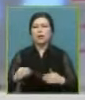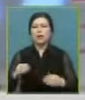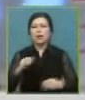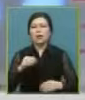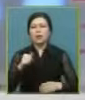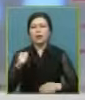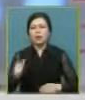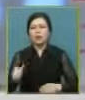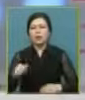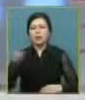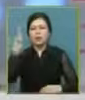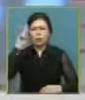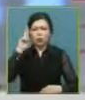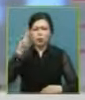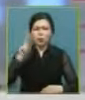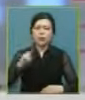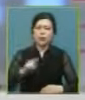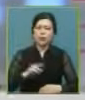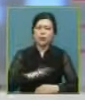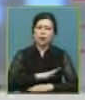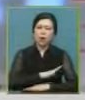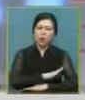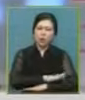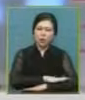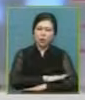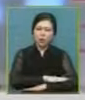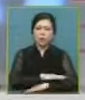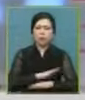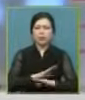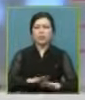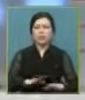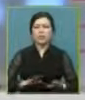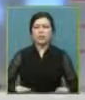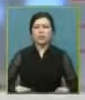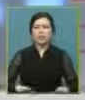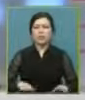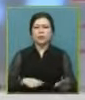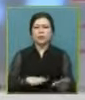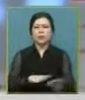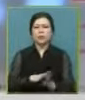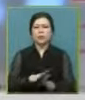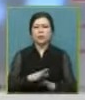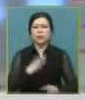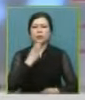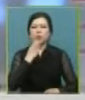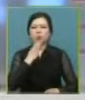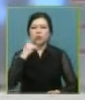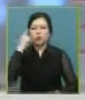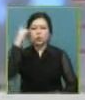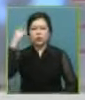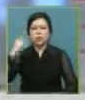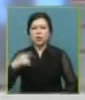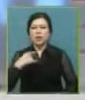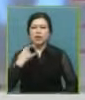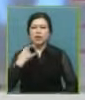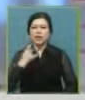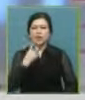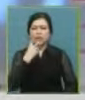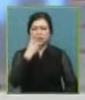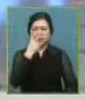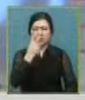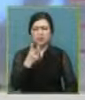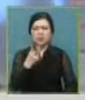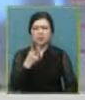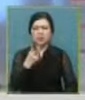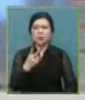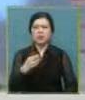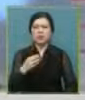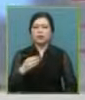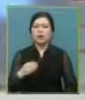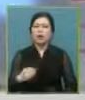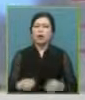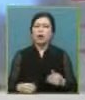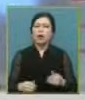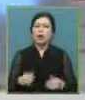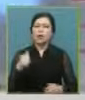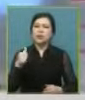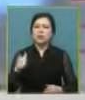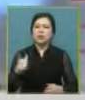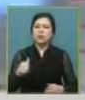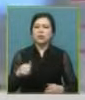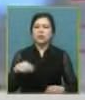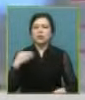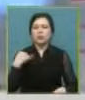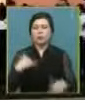абыройын асқақтатты. Білім саласындағы жоғары көрсеткіштер оңтүстіктің жаңа келбеті атты форумда сараланып, білікті маман иелері арнайы